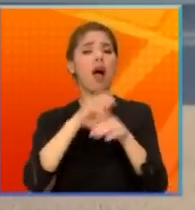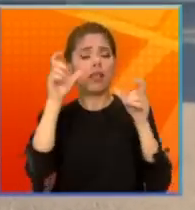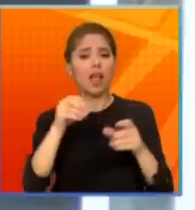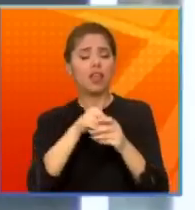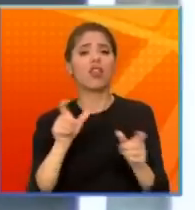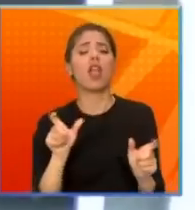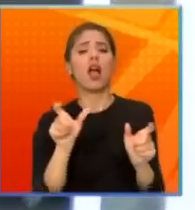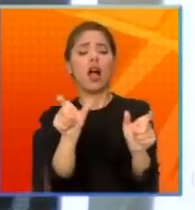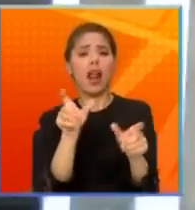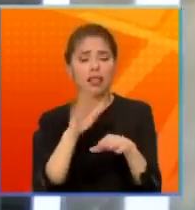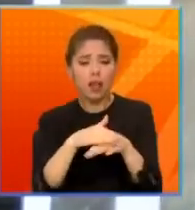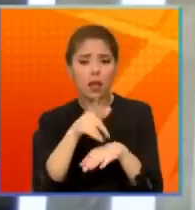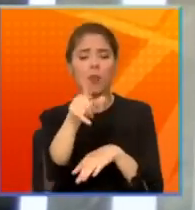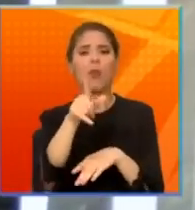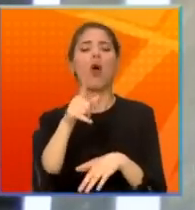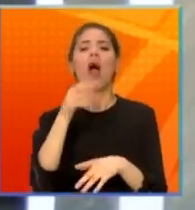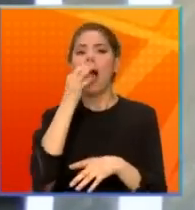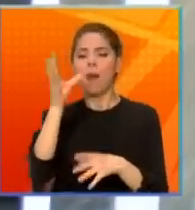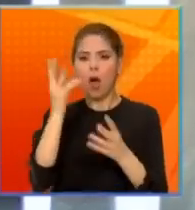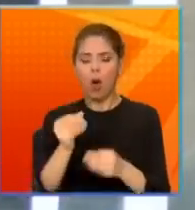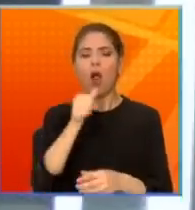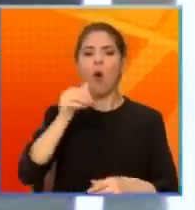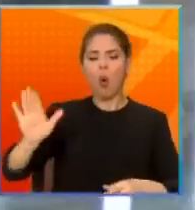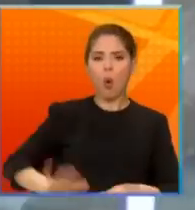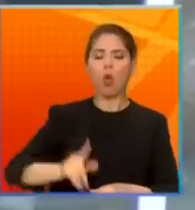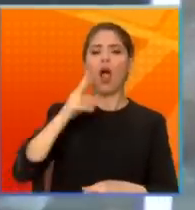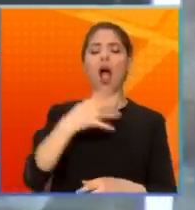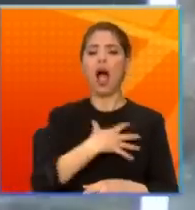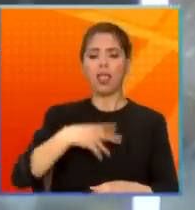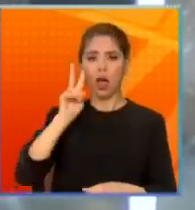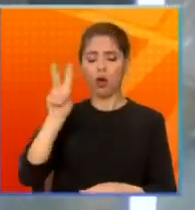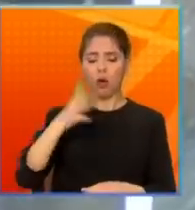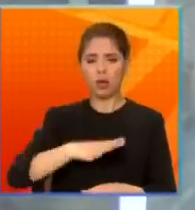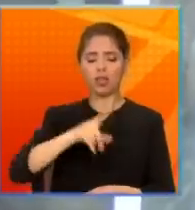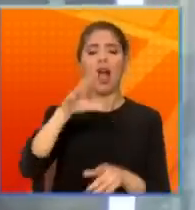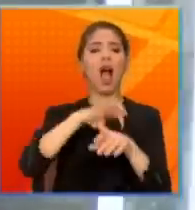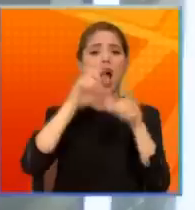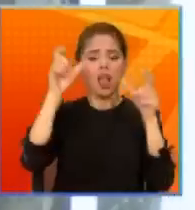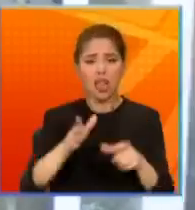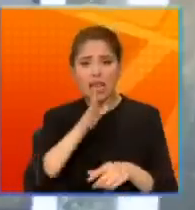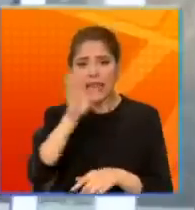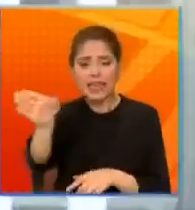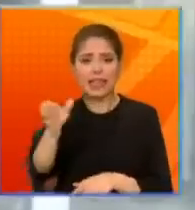tedavi ediliyordu. Haberi alan oğlu annesini görmek için o hastaneye geldi.